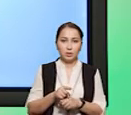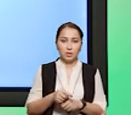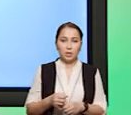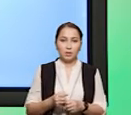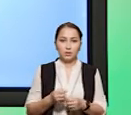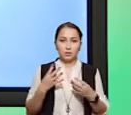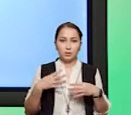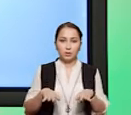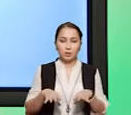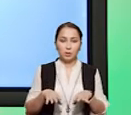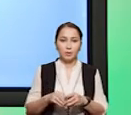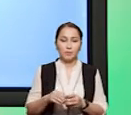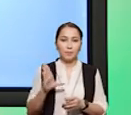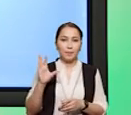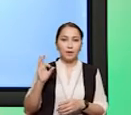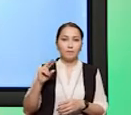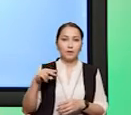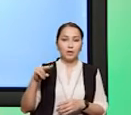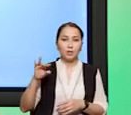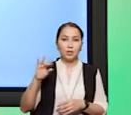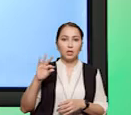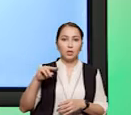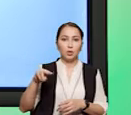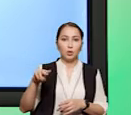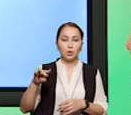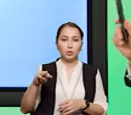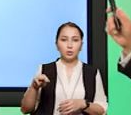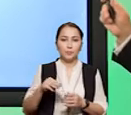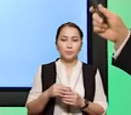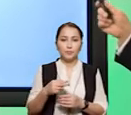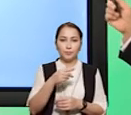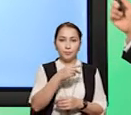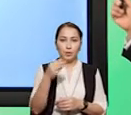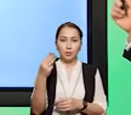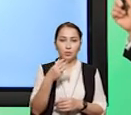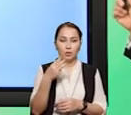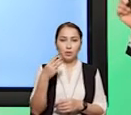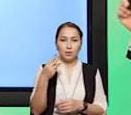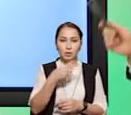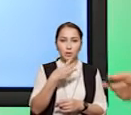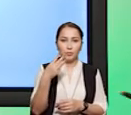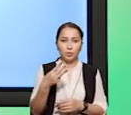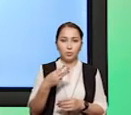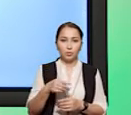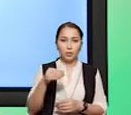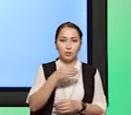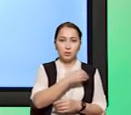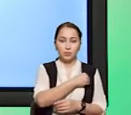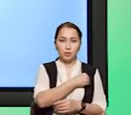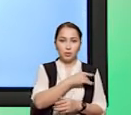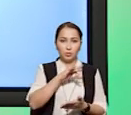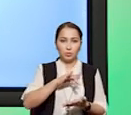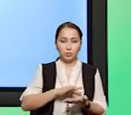ko'raylik. Vodorod molekulasining -23 gradus Selsiy temperaturadagi